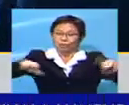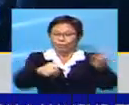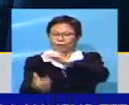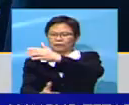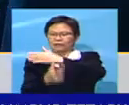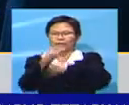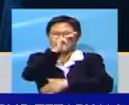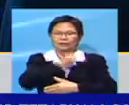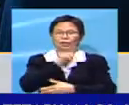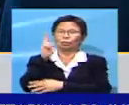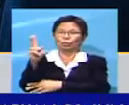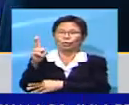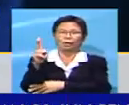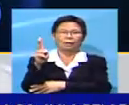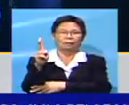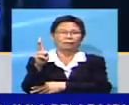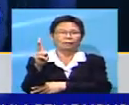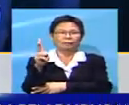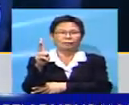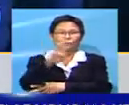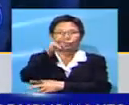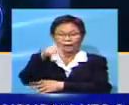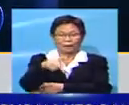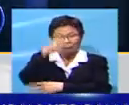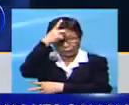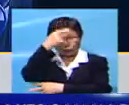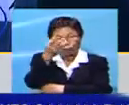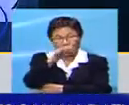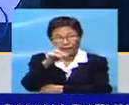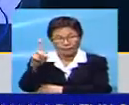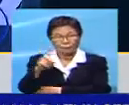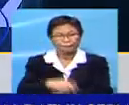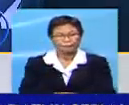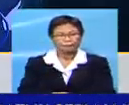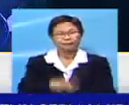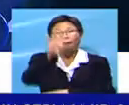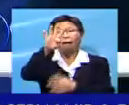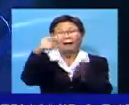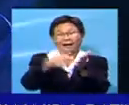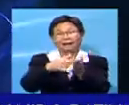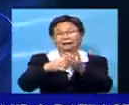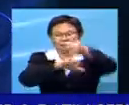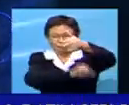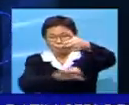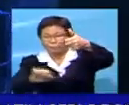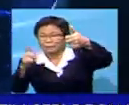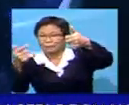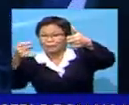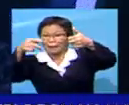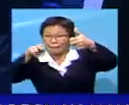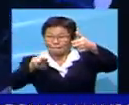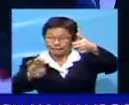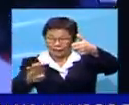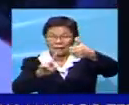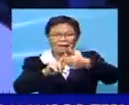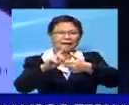timbalan menteri dua kemajuan luar Bandar dan wilayah Datuk Ahmad jazlan yaakob empat lagi anak Syarikat PNB ialah PNB investment